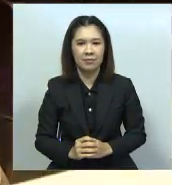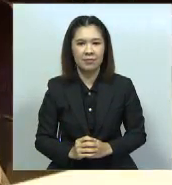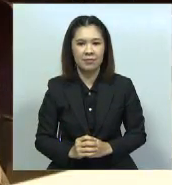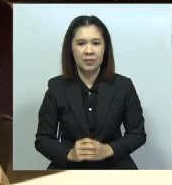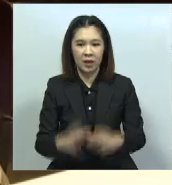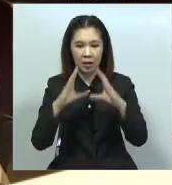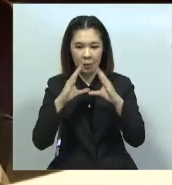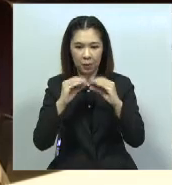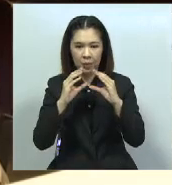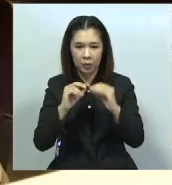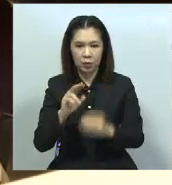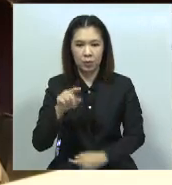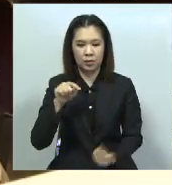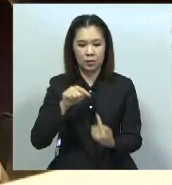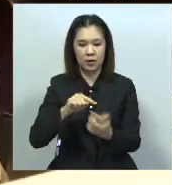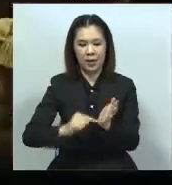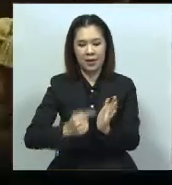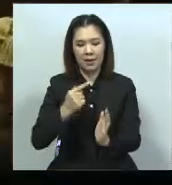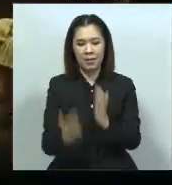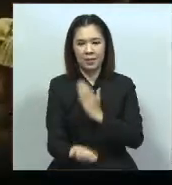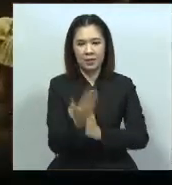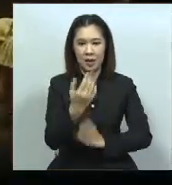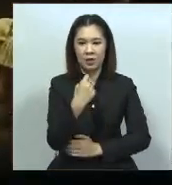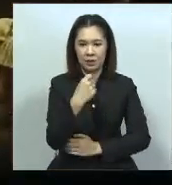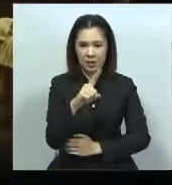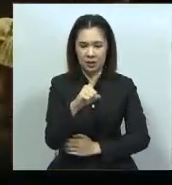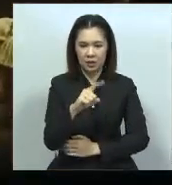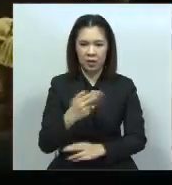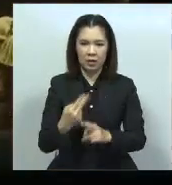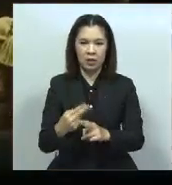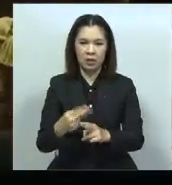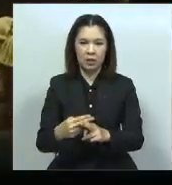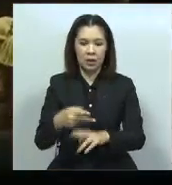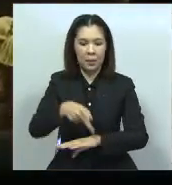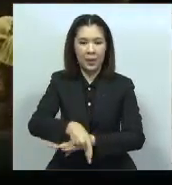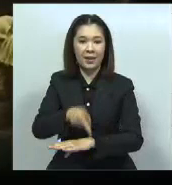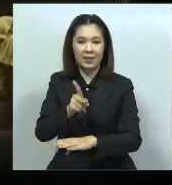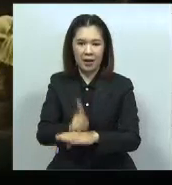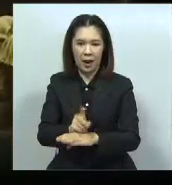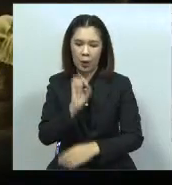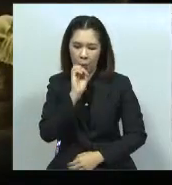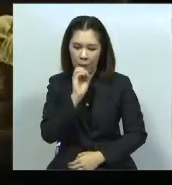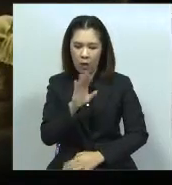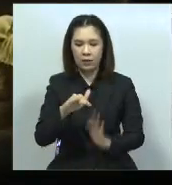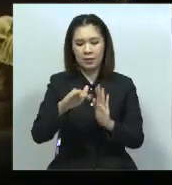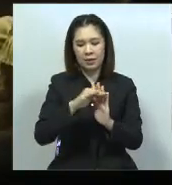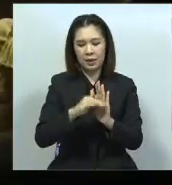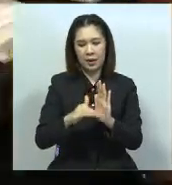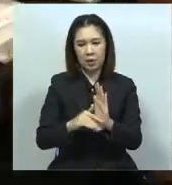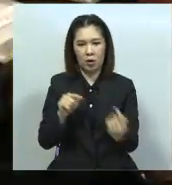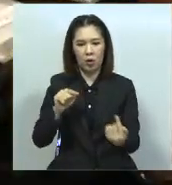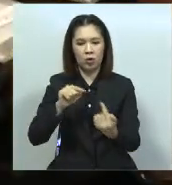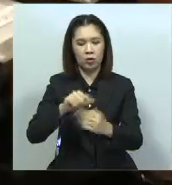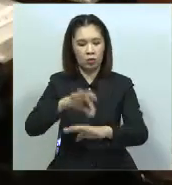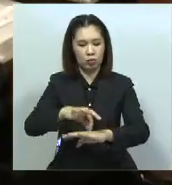การประชุมรัฐสภาเริ่มขึ้นตั้งแต่เวลา11นาฬิกานะคะซึ่งนายชวนหลีกภัยประธานรัฐสภาได้เน้นย้ำขั้นตอนการโหวตเลือกนายกรัฐมนตรี